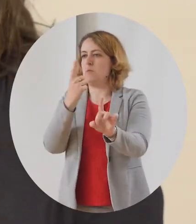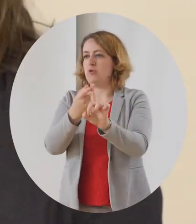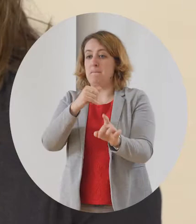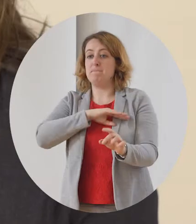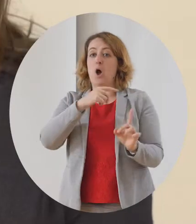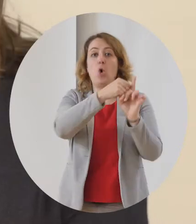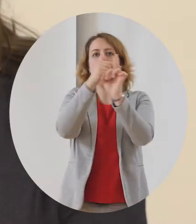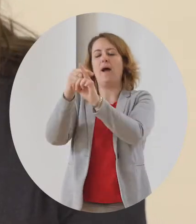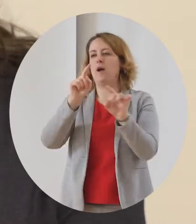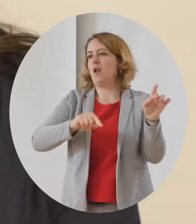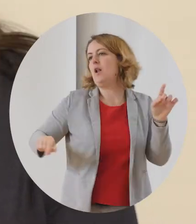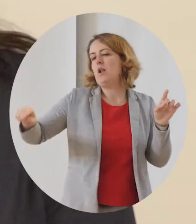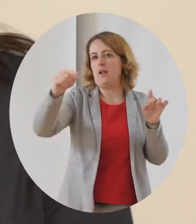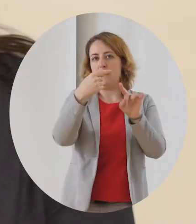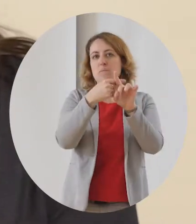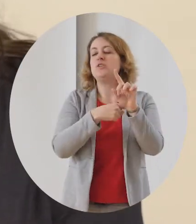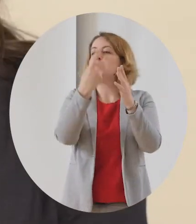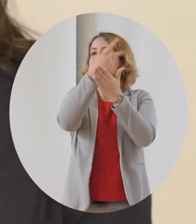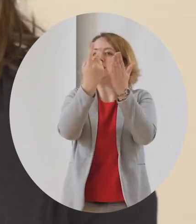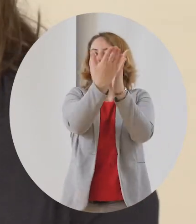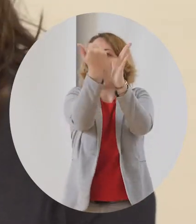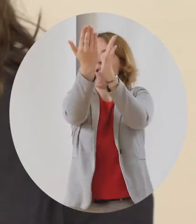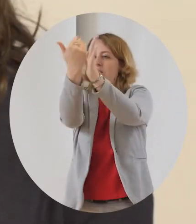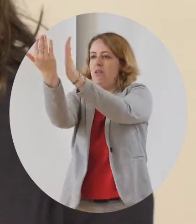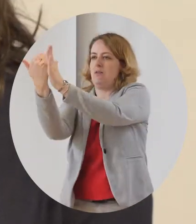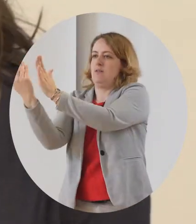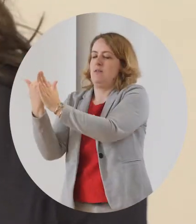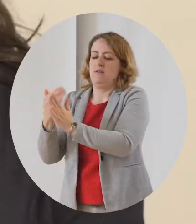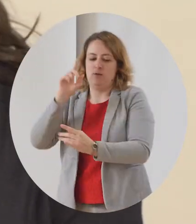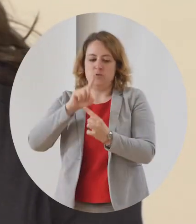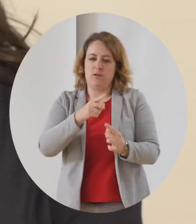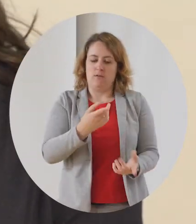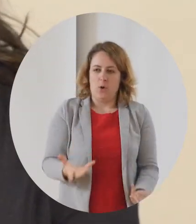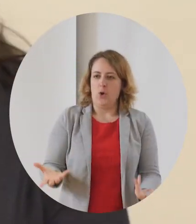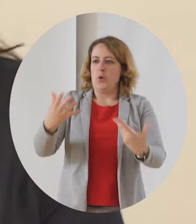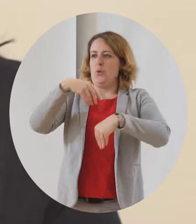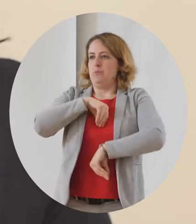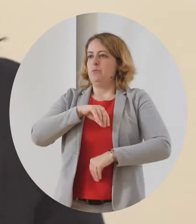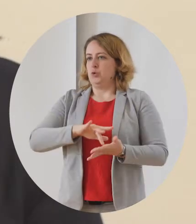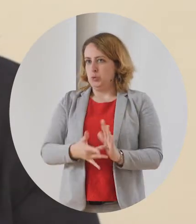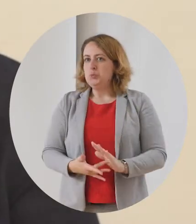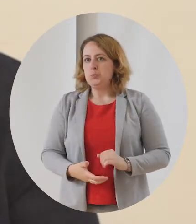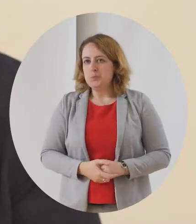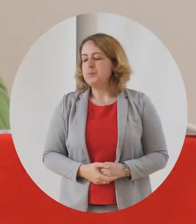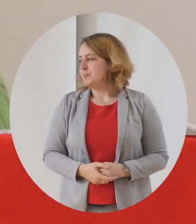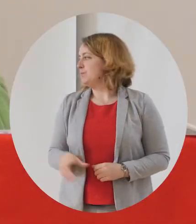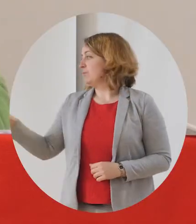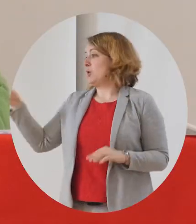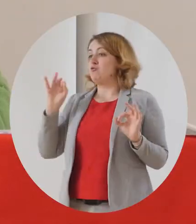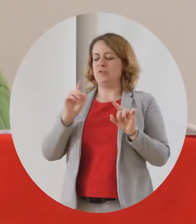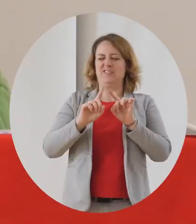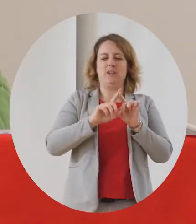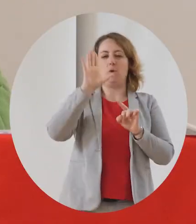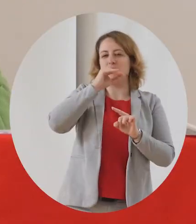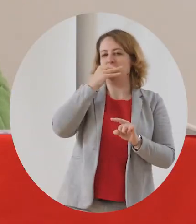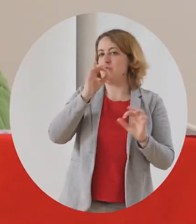visuelle avec ses repères et progressivement diminuer ses repères visuels pour que l'intégration se fasse. Oui, c'est vrai,